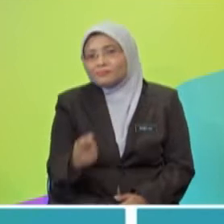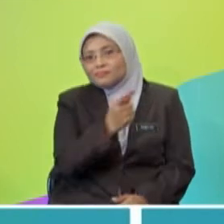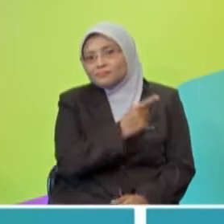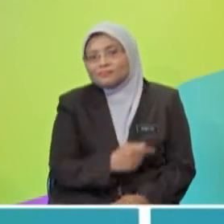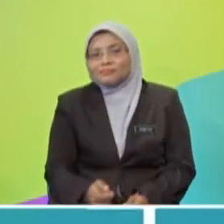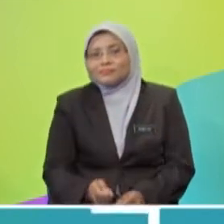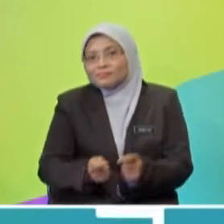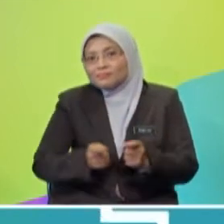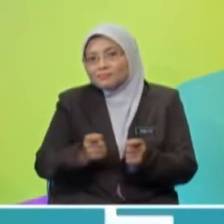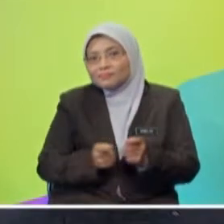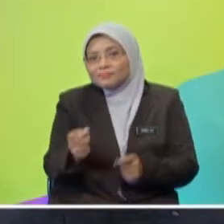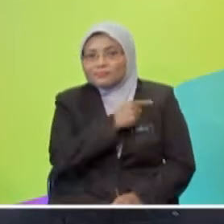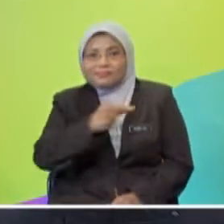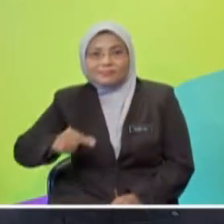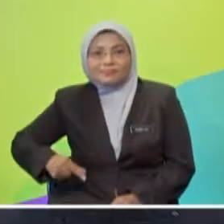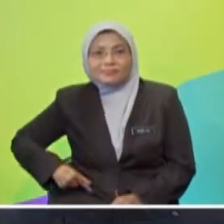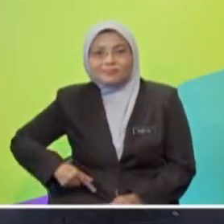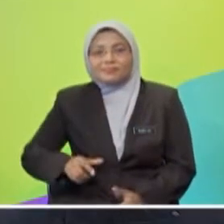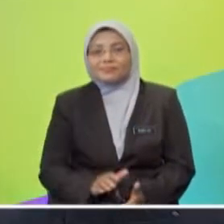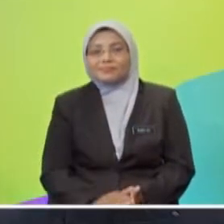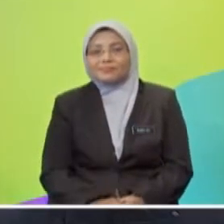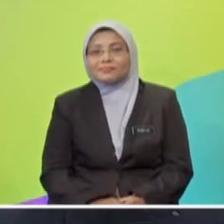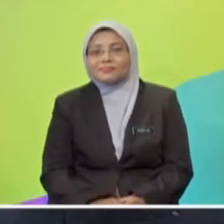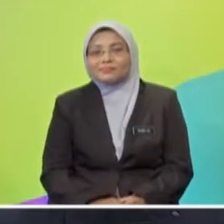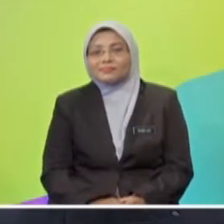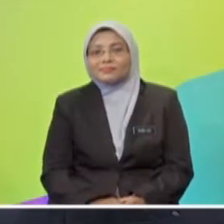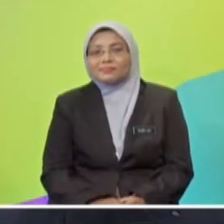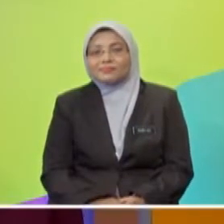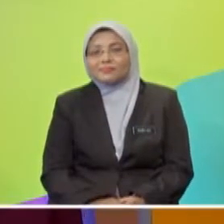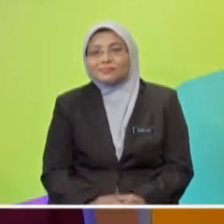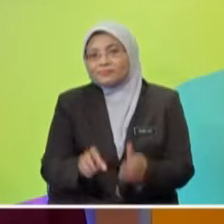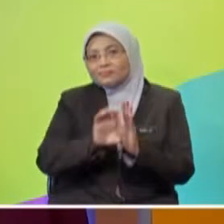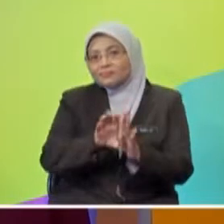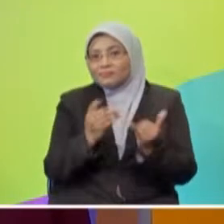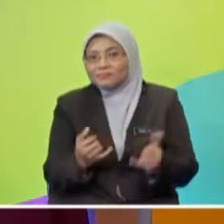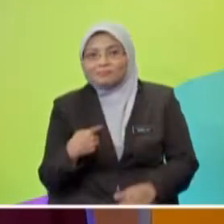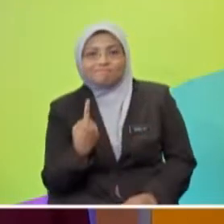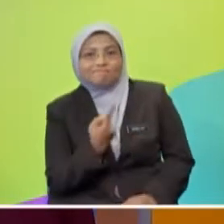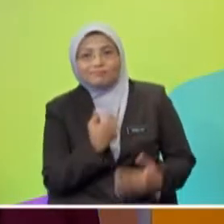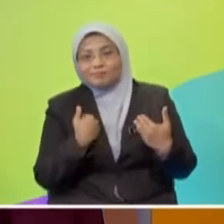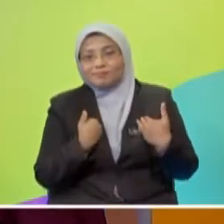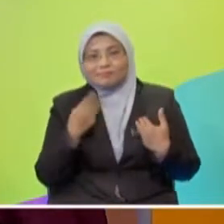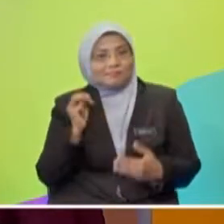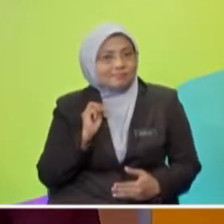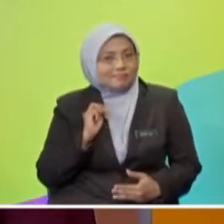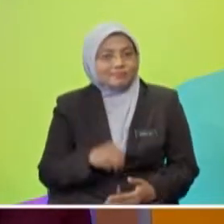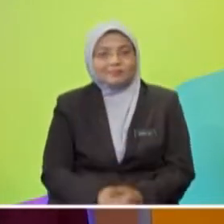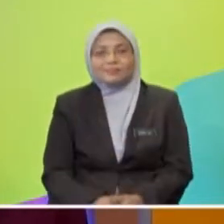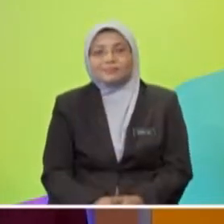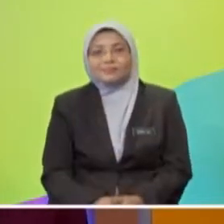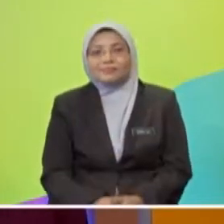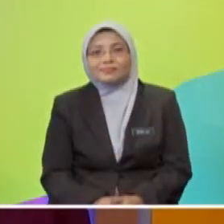oleh gabenor gabenor agama macam kita nih aku tuh menteri Amazon telah ya